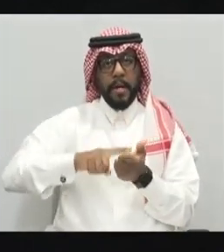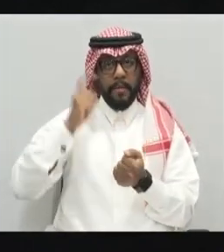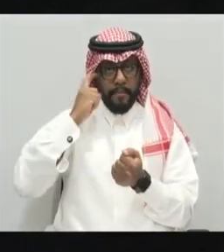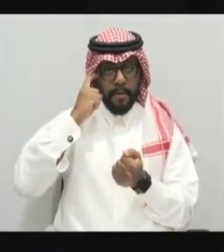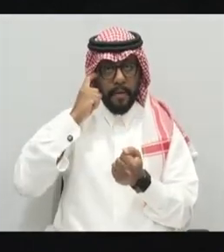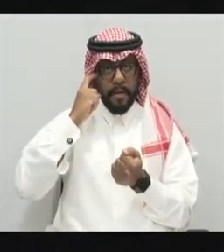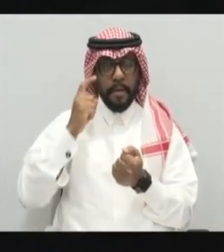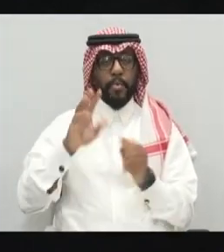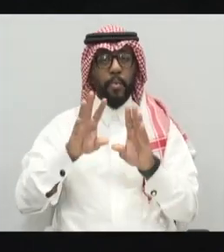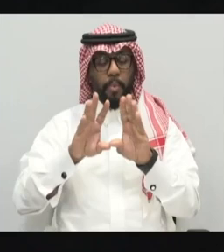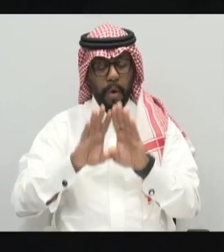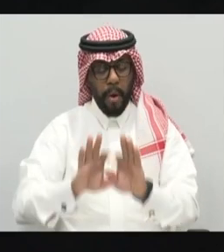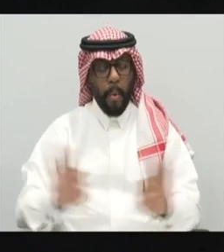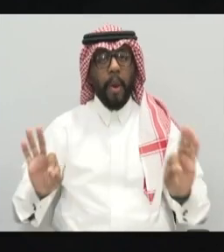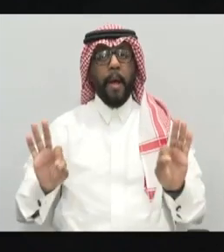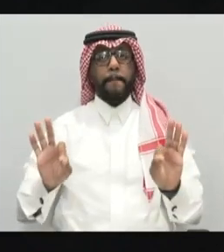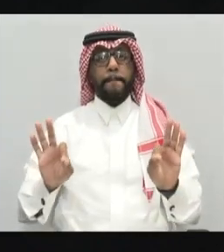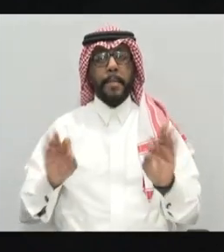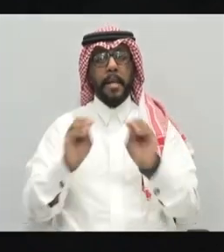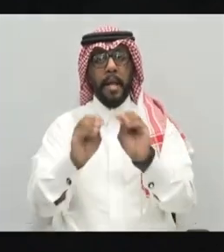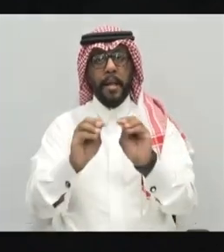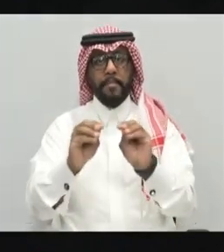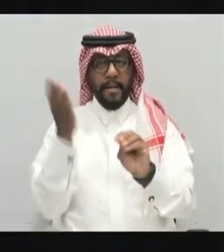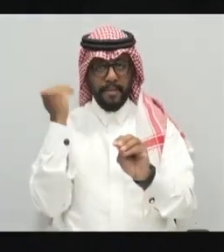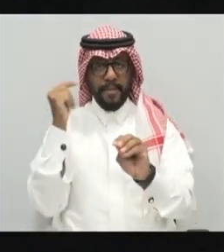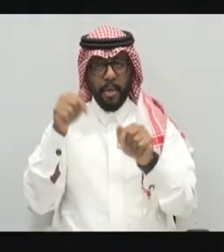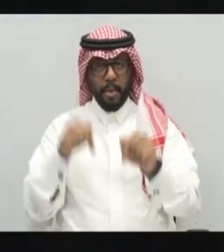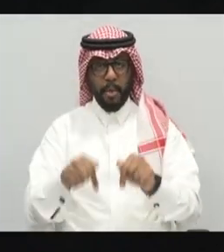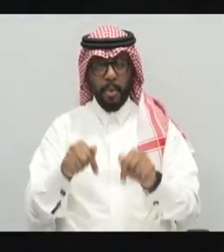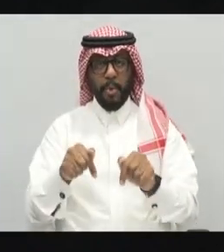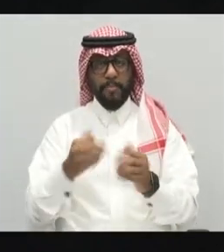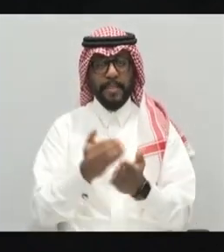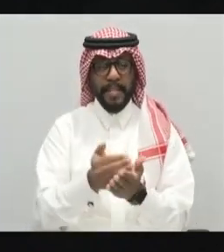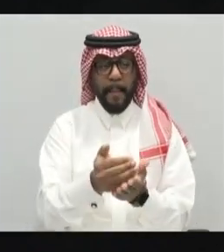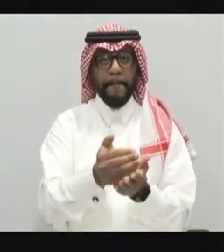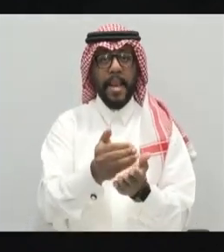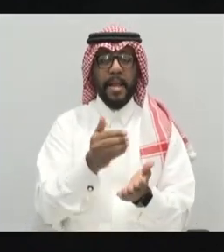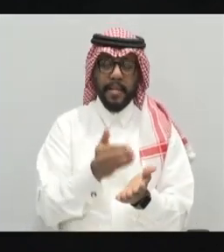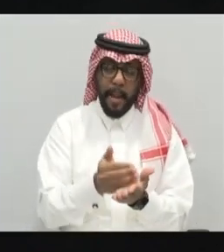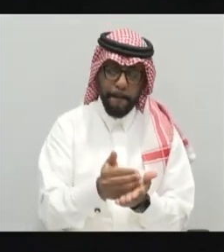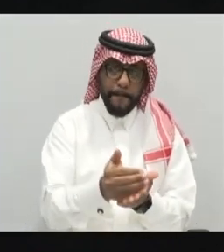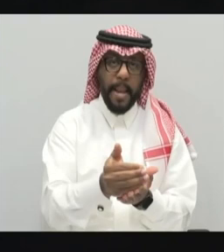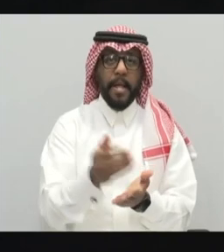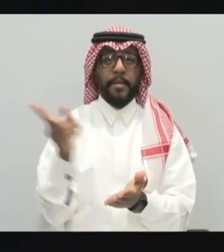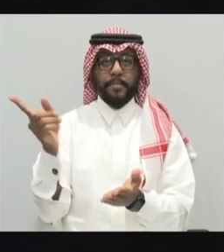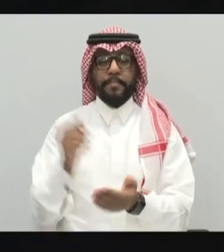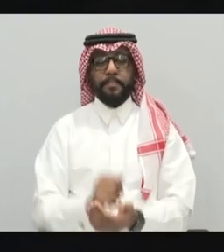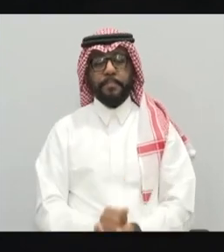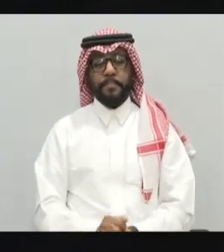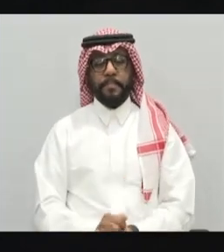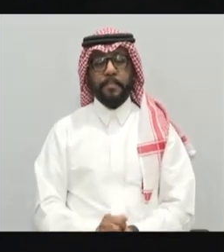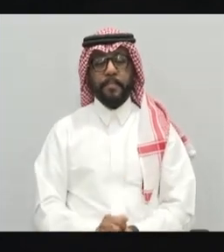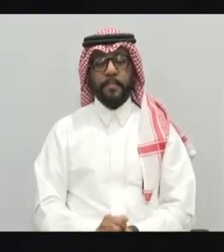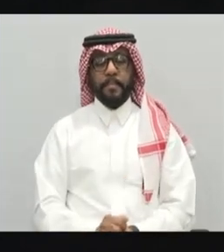عليها على جزء منها في درسنا السابق واليوم باذن الله نستكمل باقي الدرس وايضا